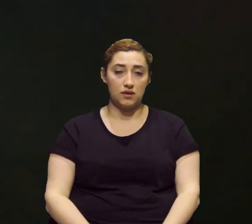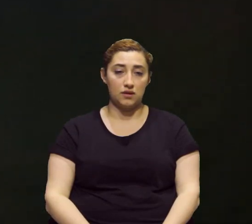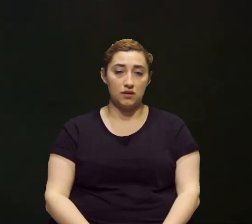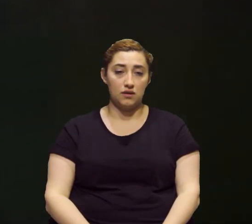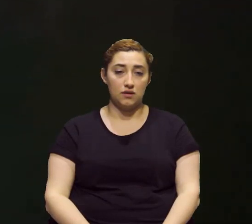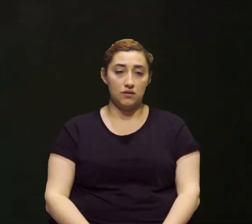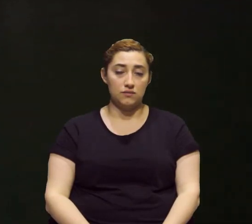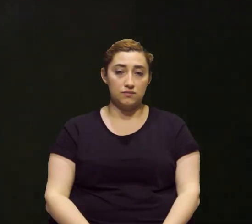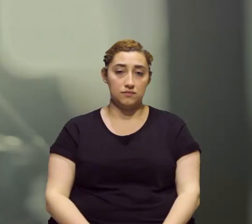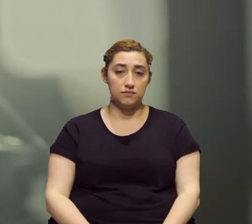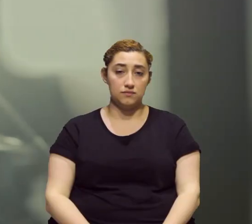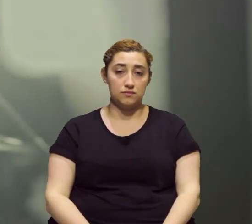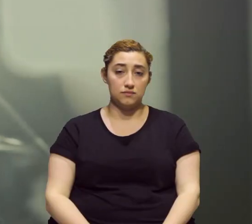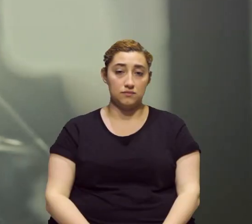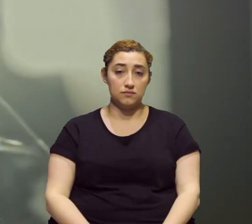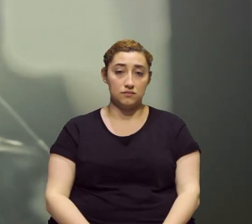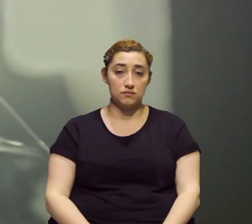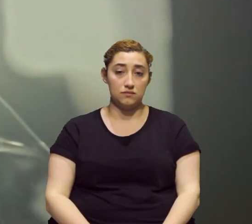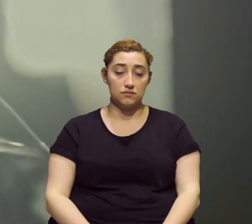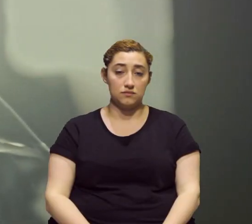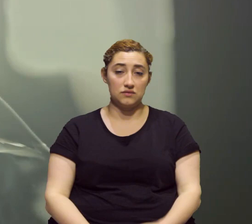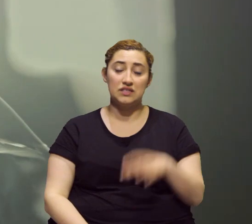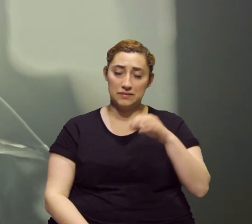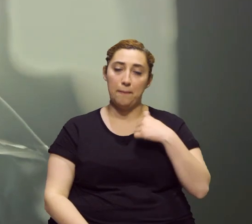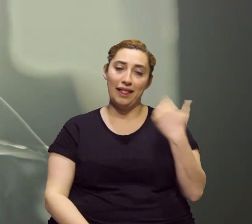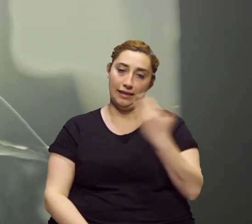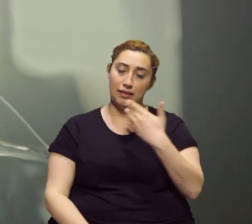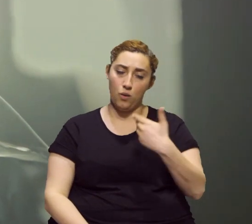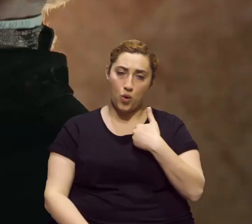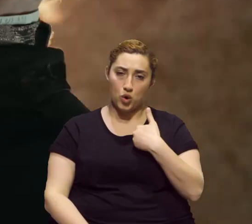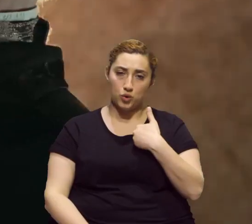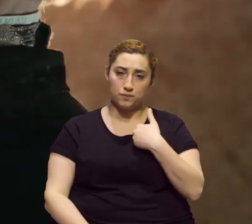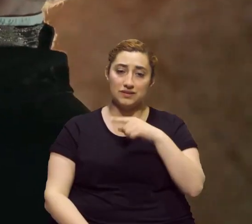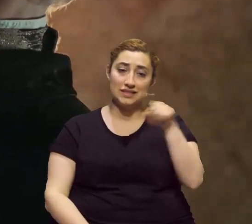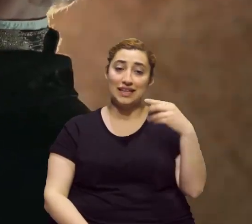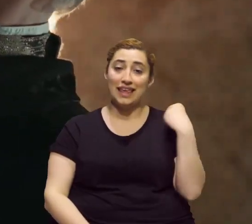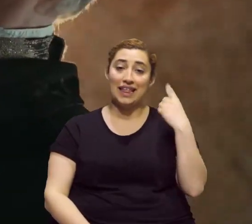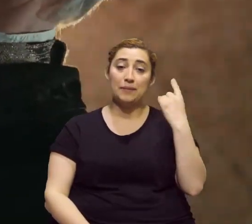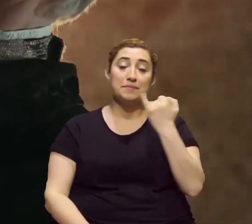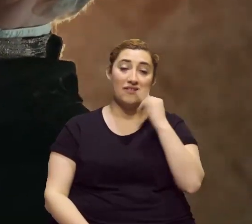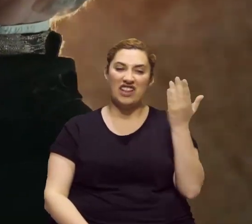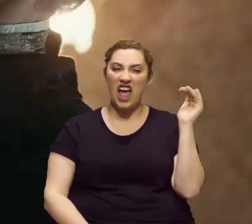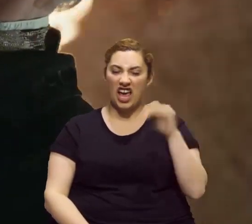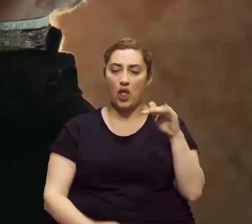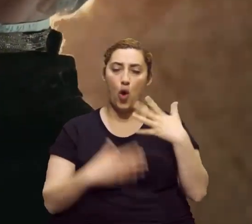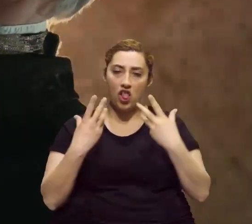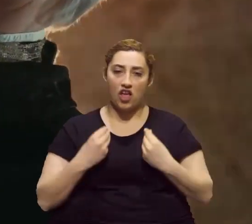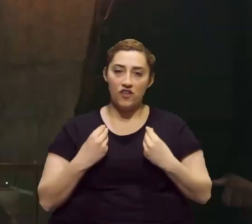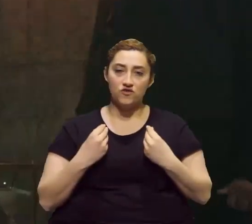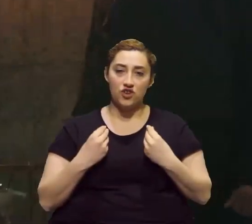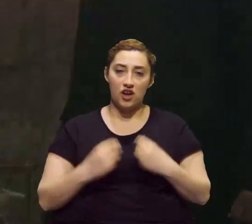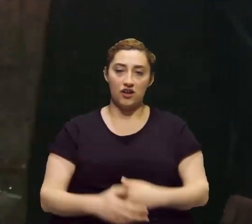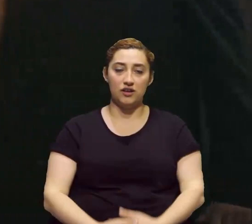Ali'nin hücresindeki kum saati. Şimdi ben çıkıyorum. Ve size yeni bir misafir daha getireceğim.